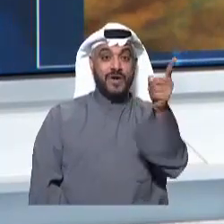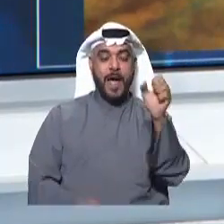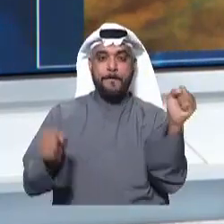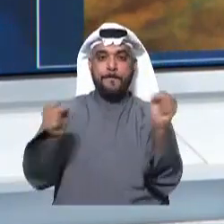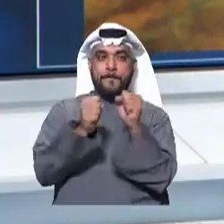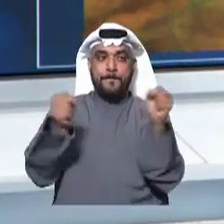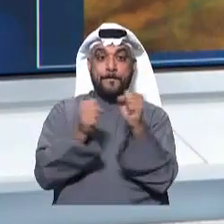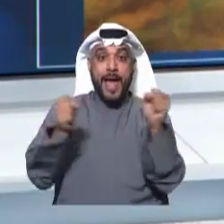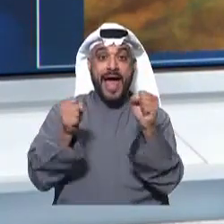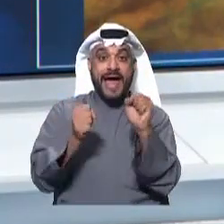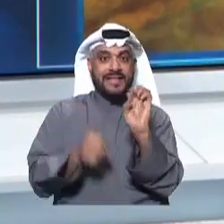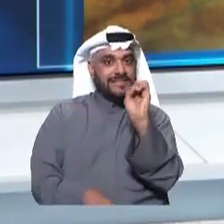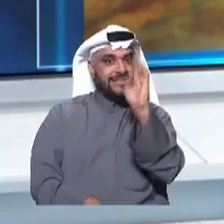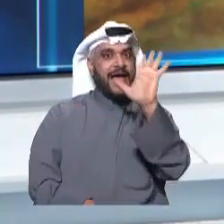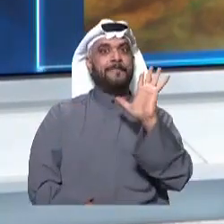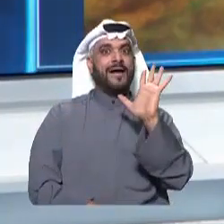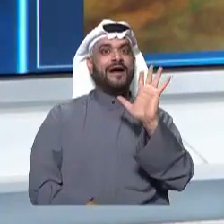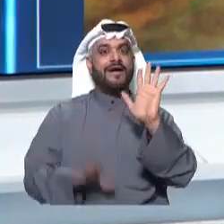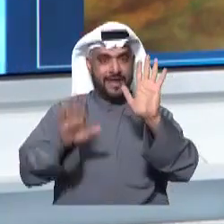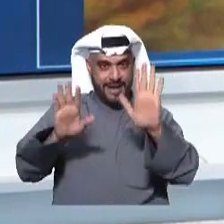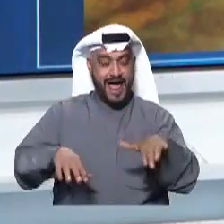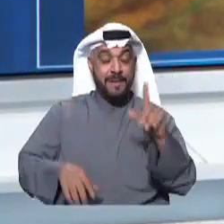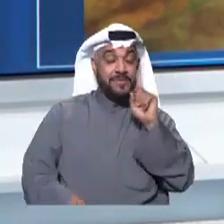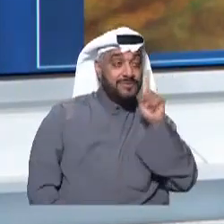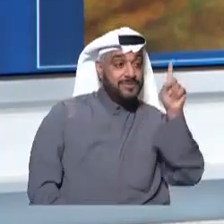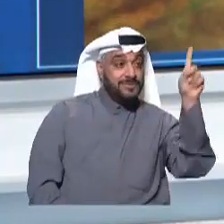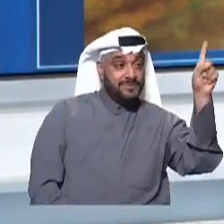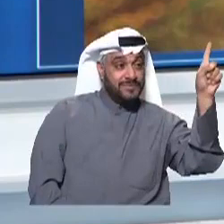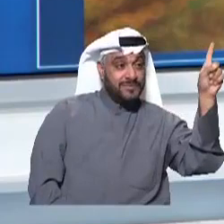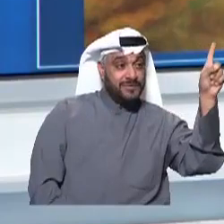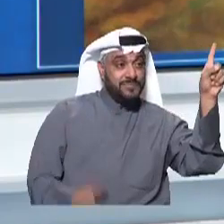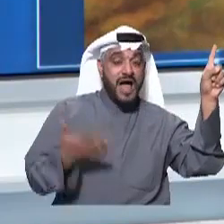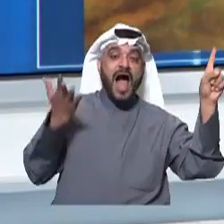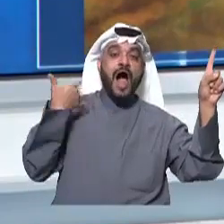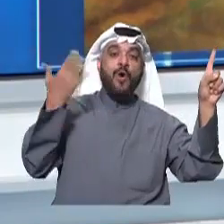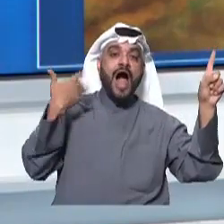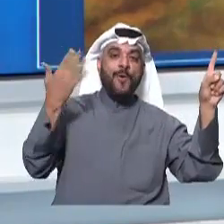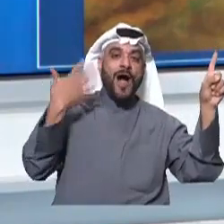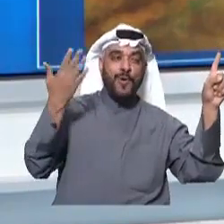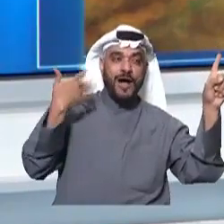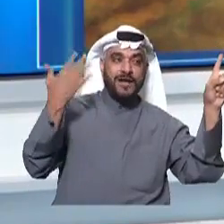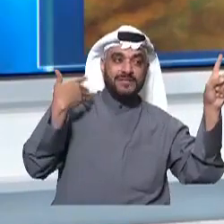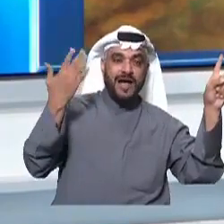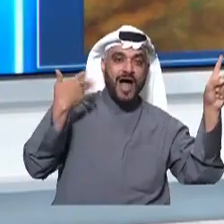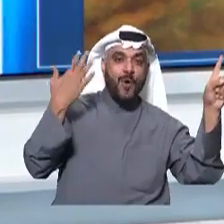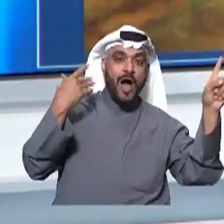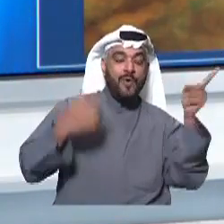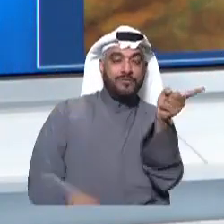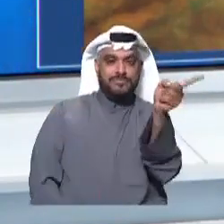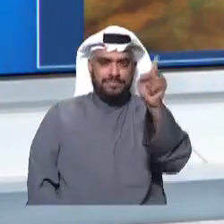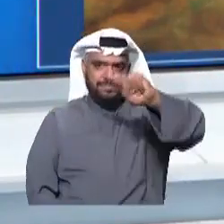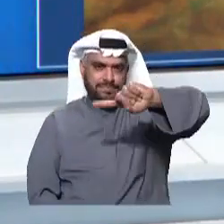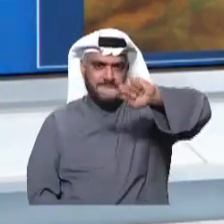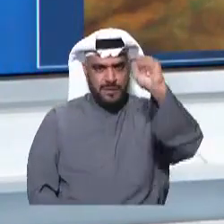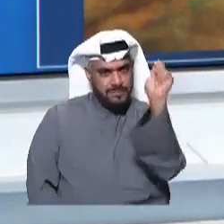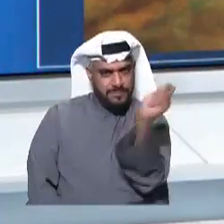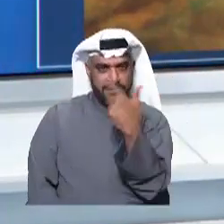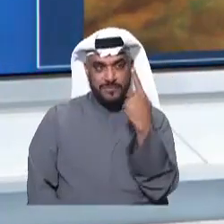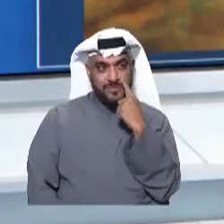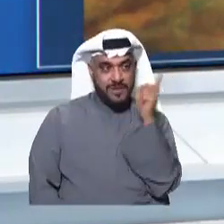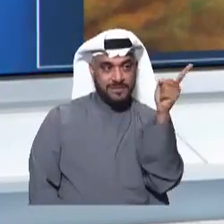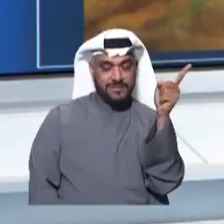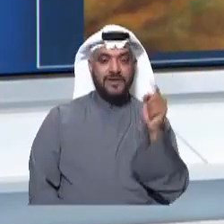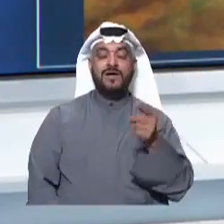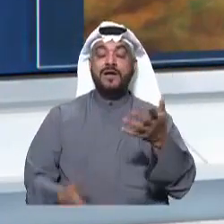الصباح الأولى، وأيضا استمرار رياح متقلبة الاتجاه إلى شمالية غربية صباح الغد من 6 إلى 26 كيلومتر بالساعة، وعبور